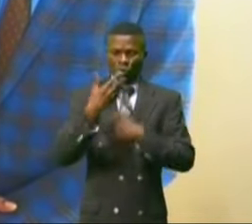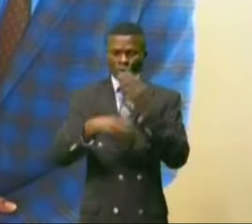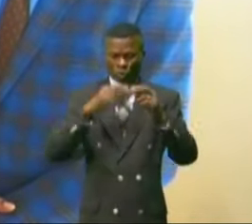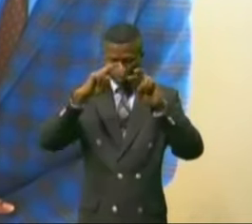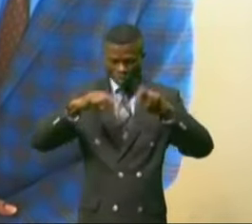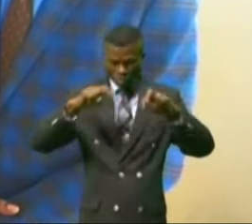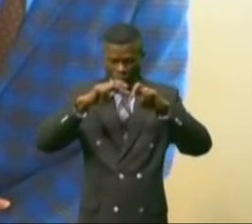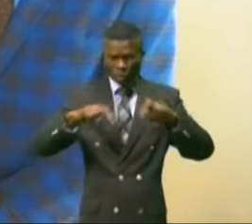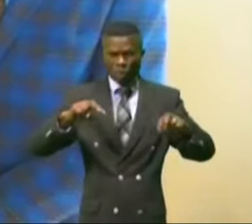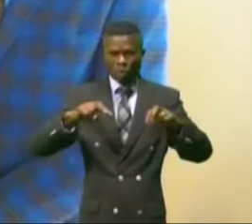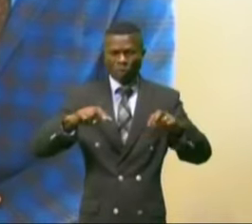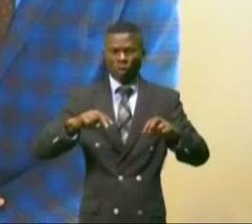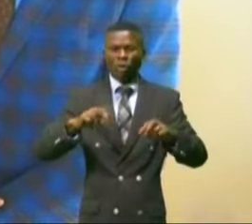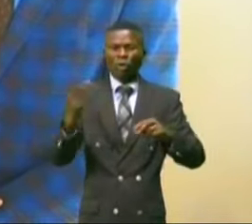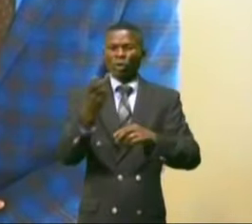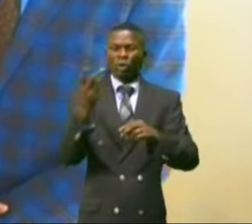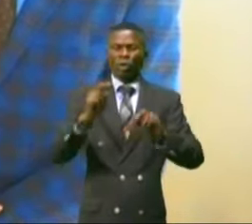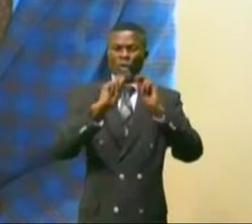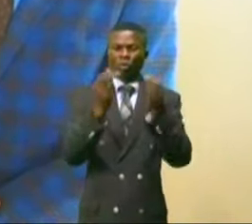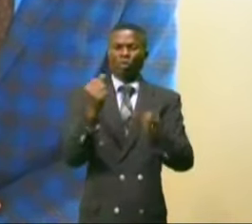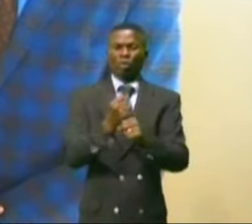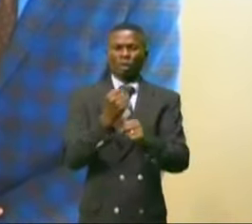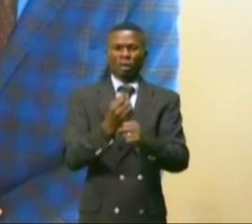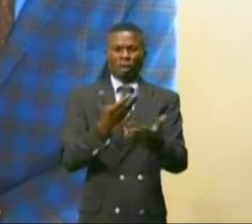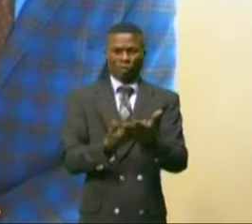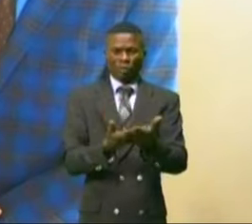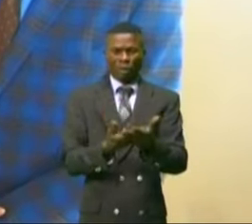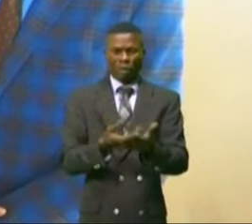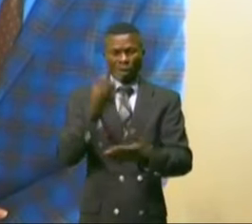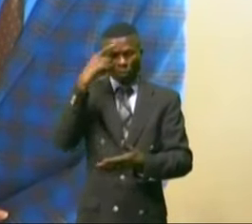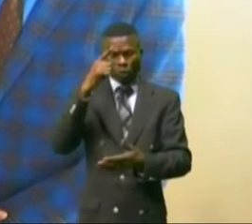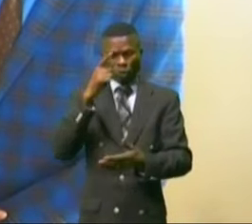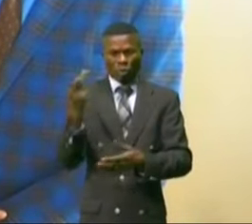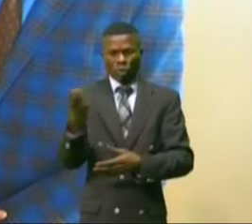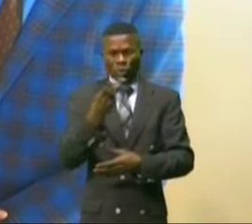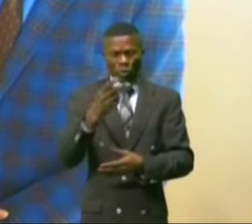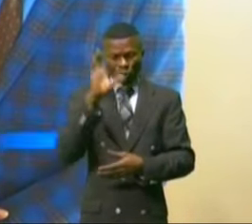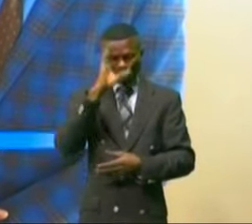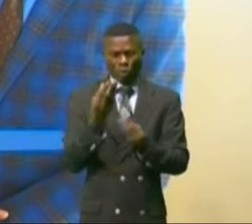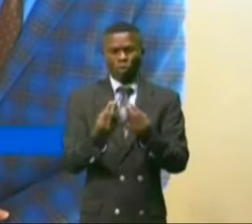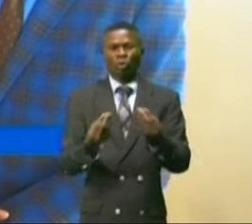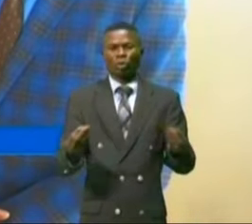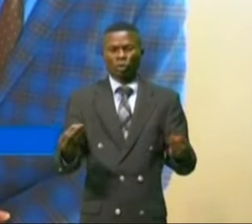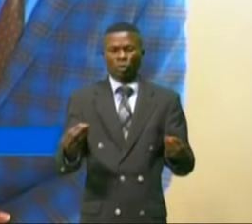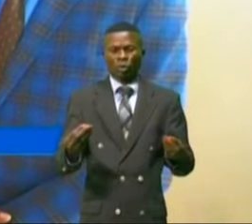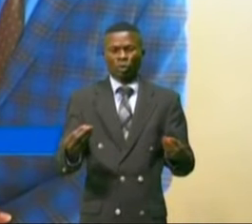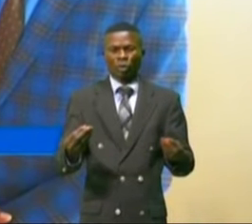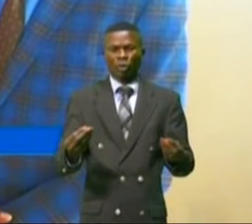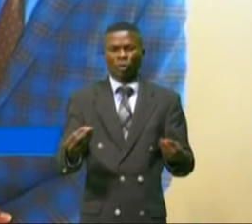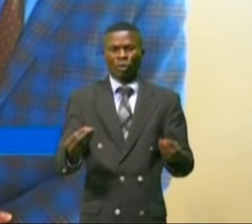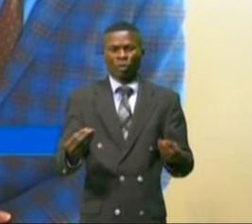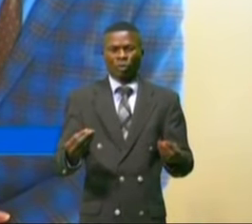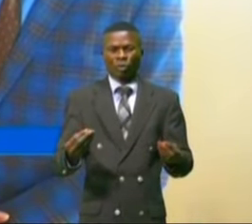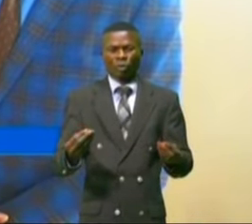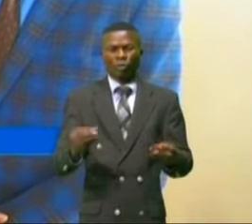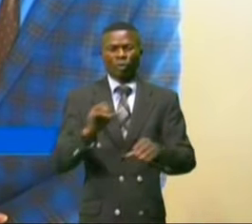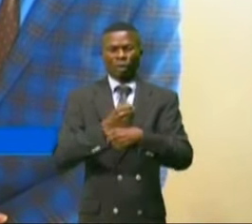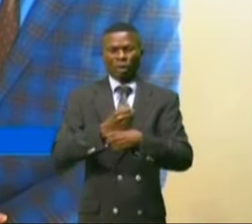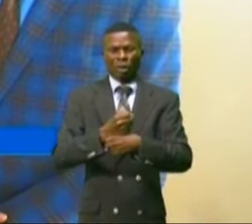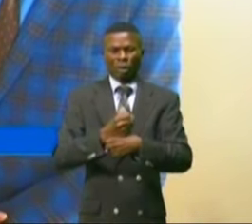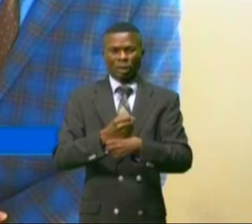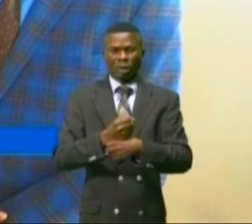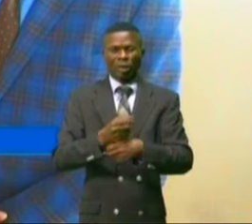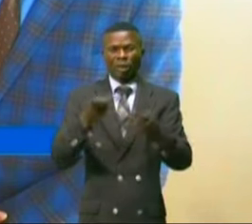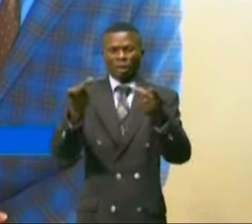nos deux services étatiques pour ensemble voir dans quelle mesure créer des zones